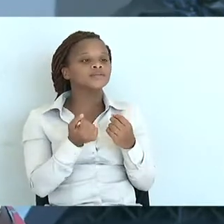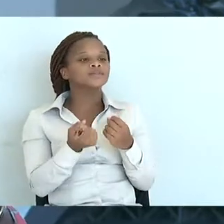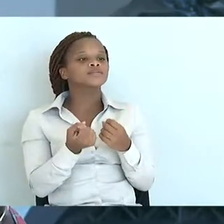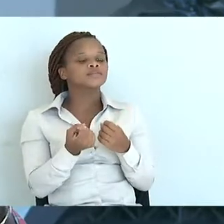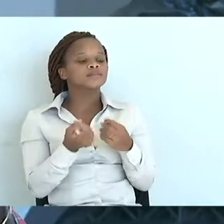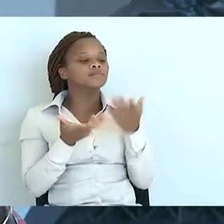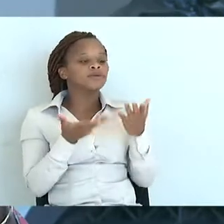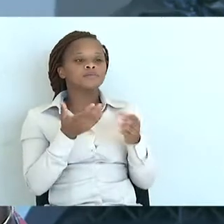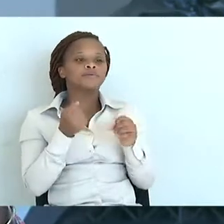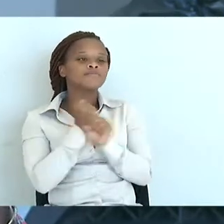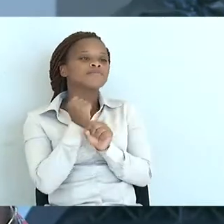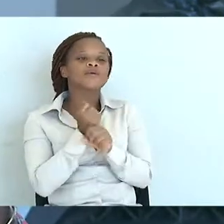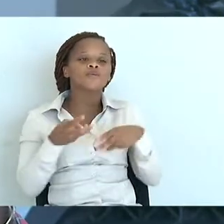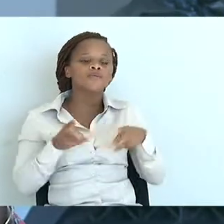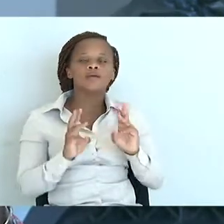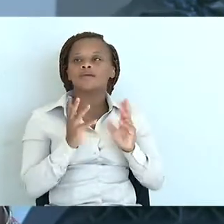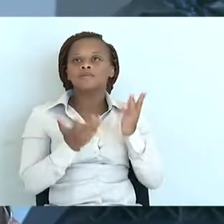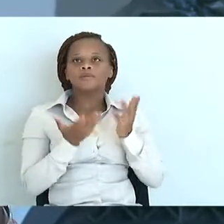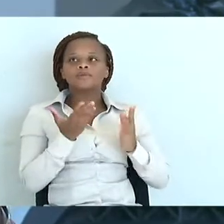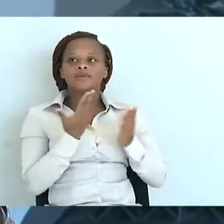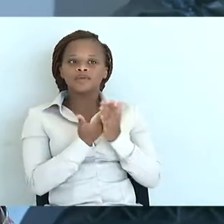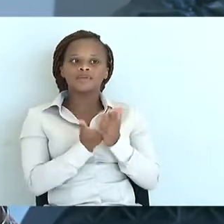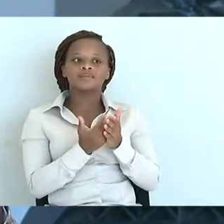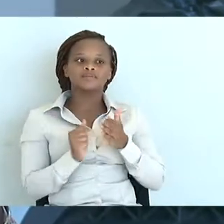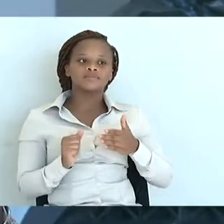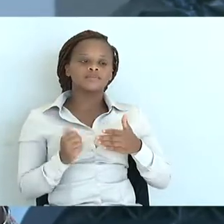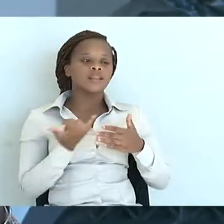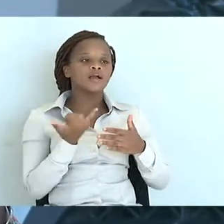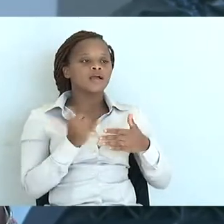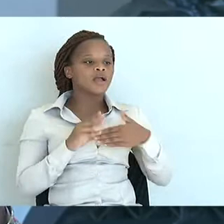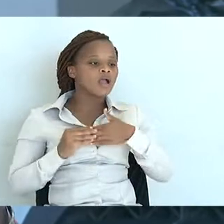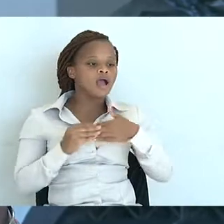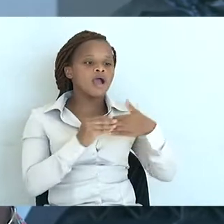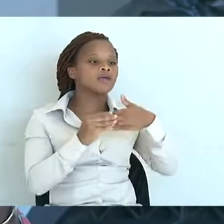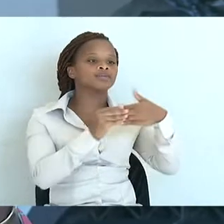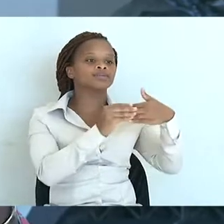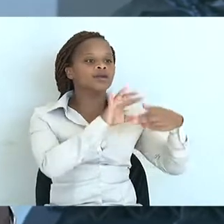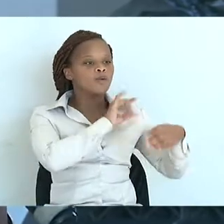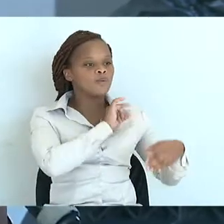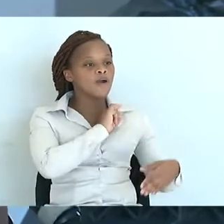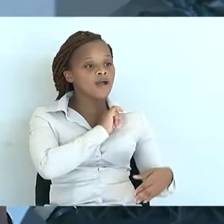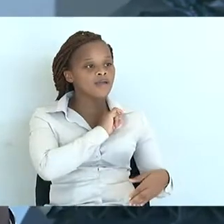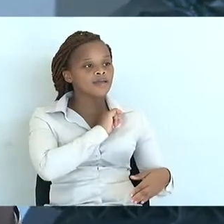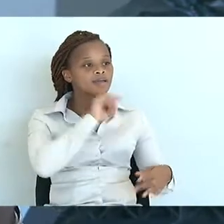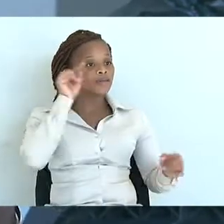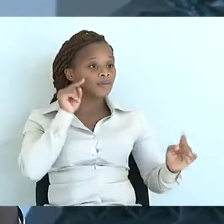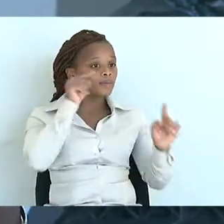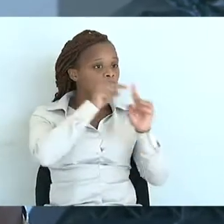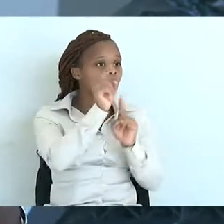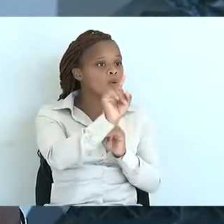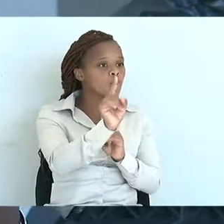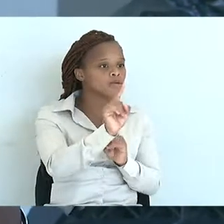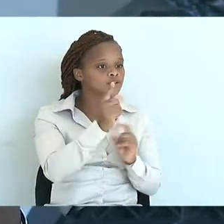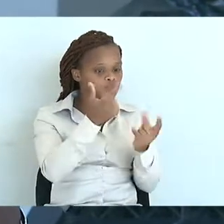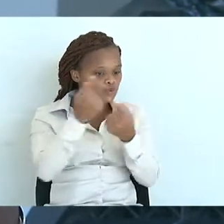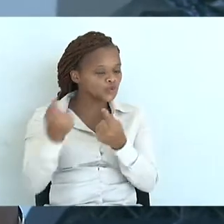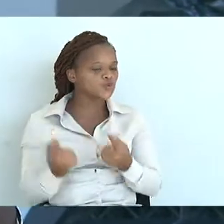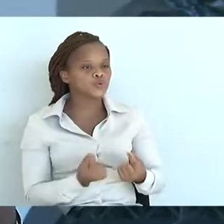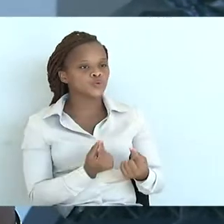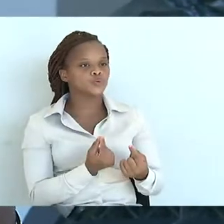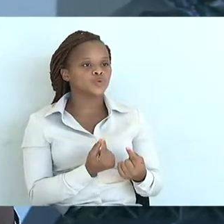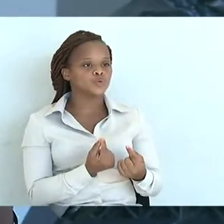Siyacela ukuthi kube nendlela ezokwazi ukuthi isigade ngoba inhloso ukuthi kwakhiwe. Uma engiza nako is